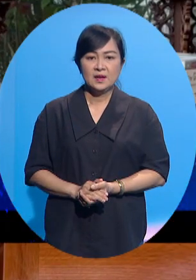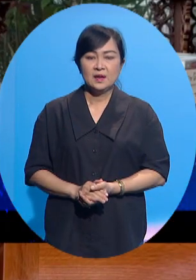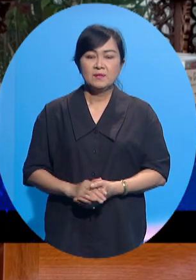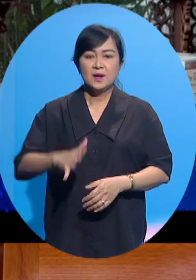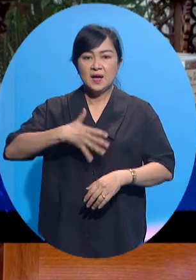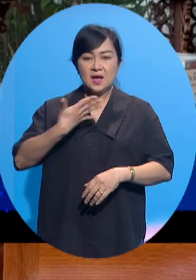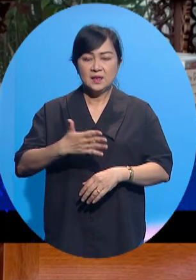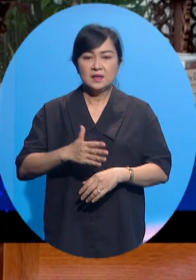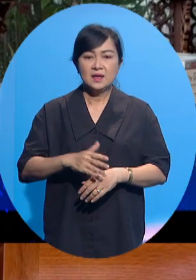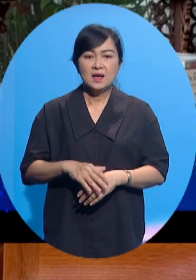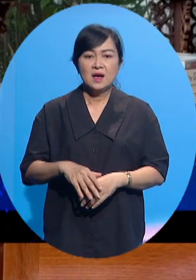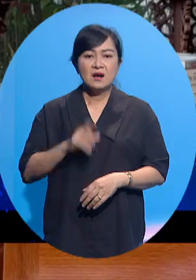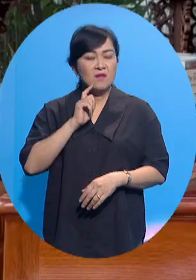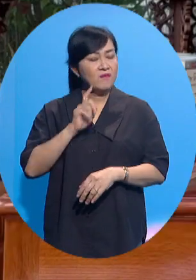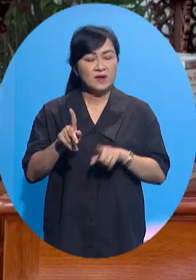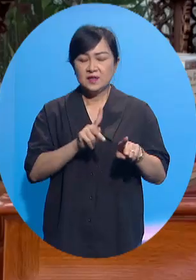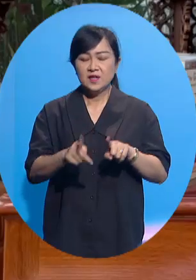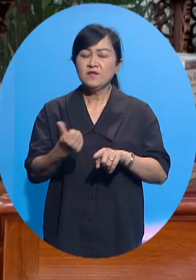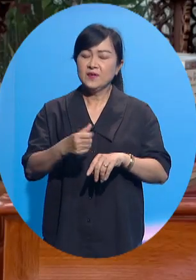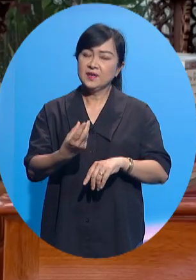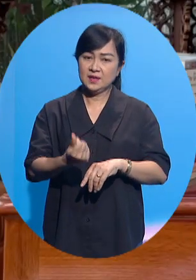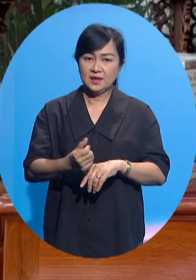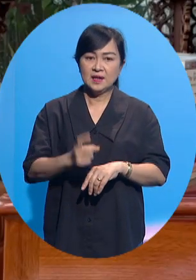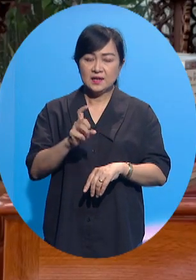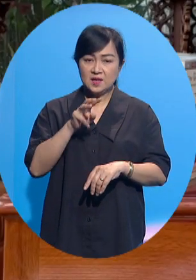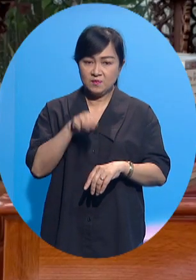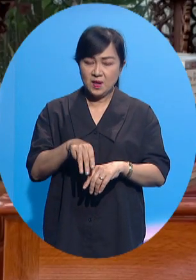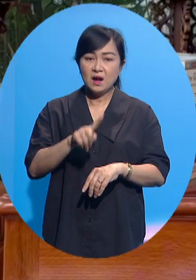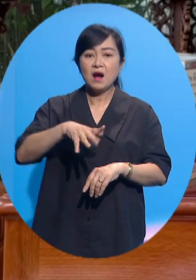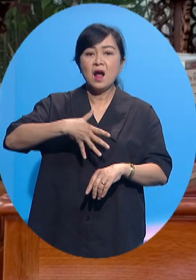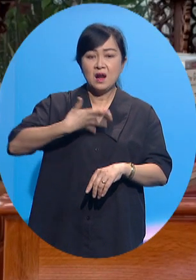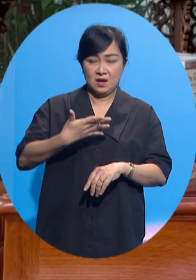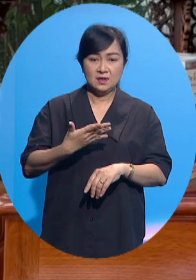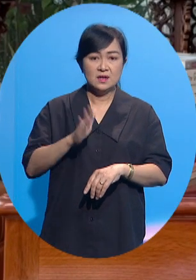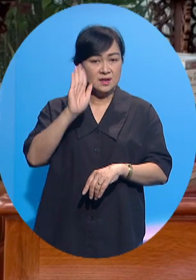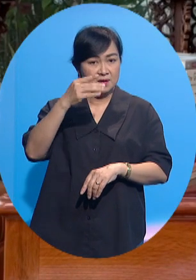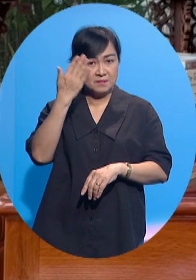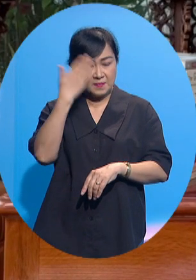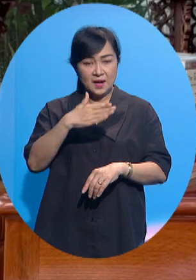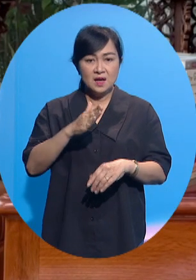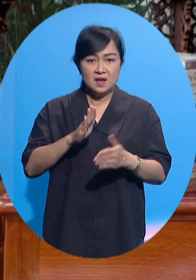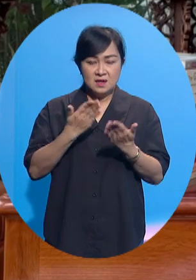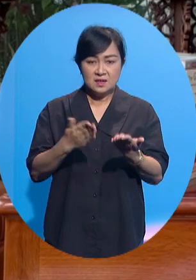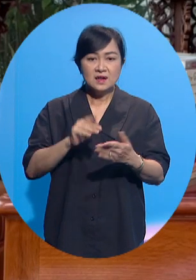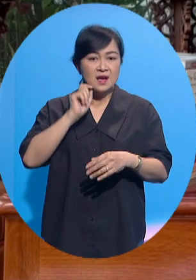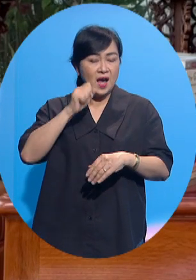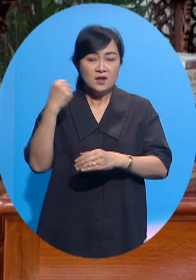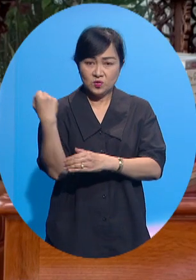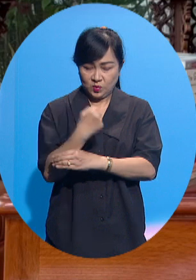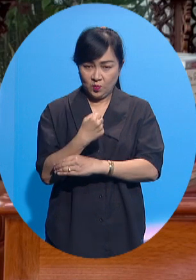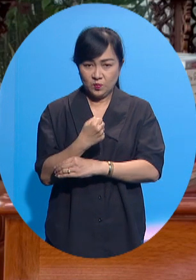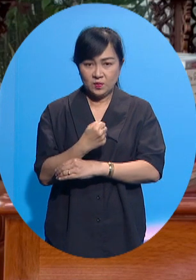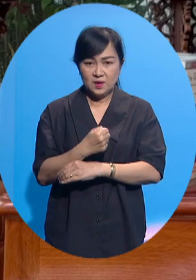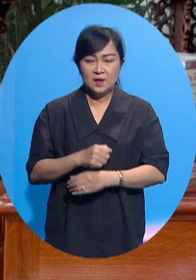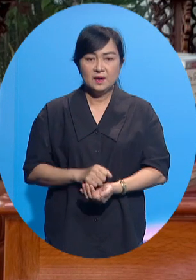ío điinh tiề trước như một cái hại lớn lắm mà theo tôi quan điểm của